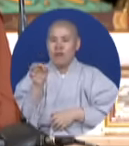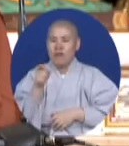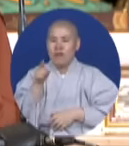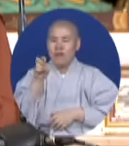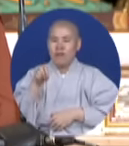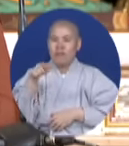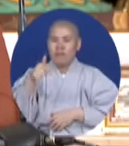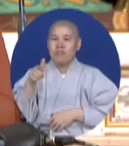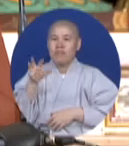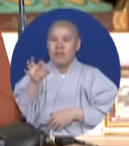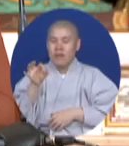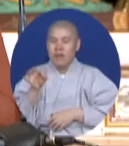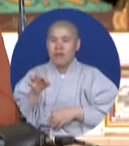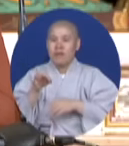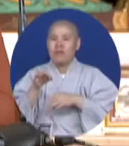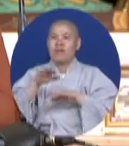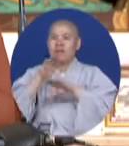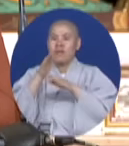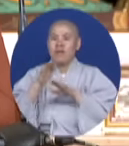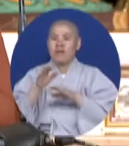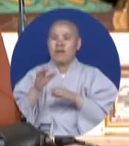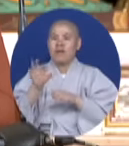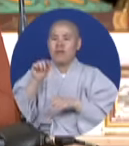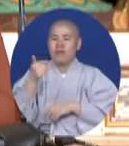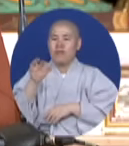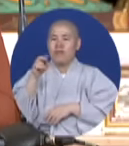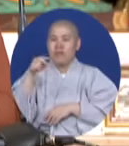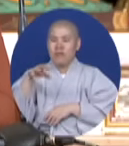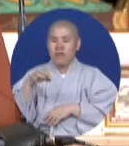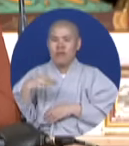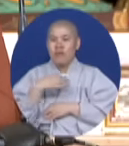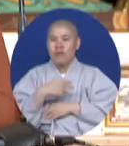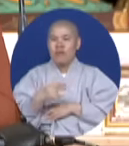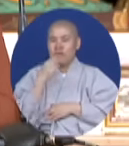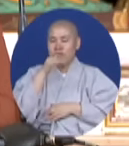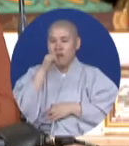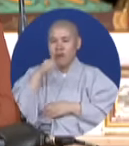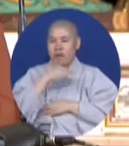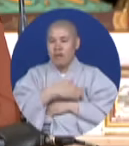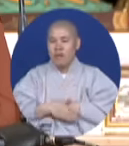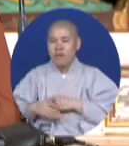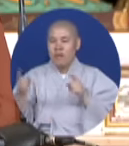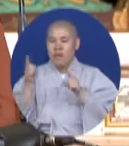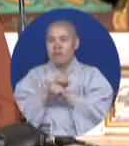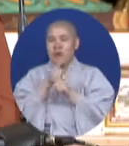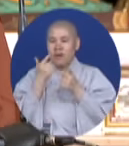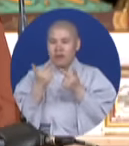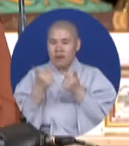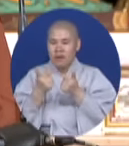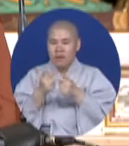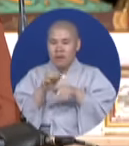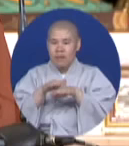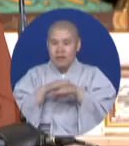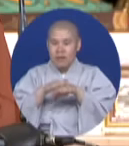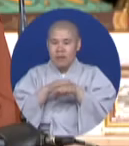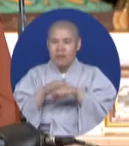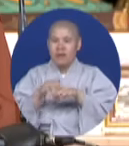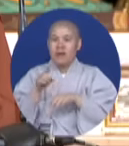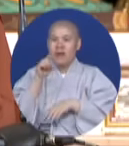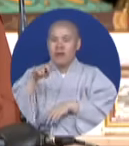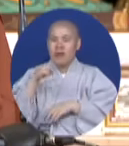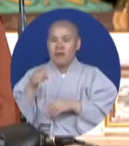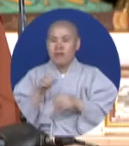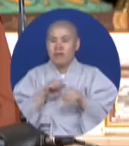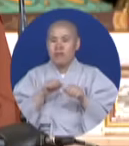원흉이에요. 그러니까 중생몸을 바꾸지 않고 그대로 털끝 하나도 움직이지